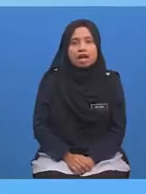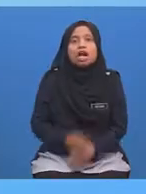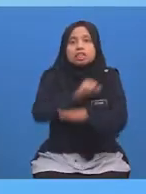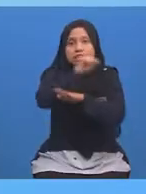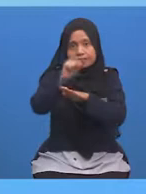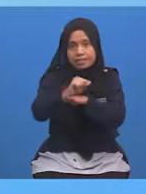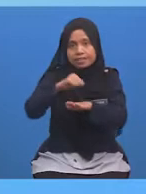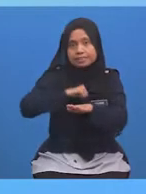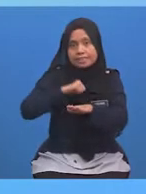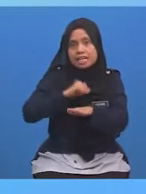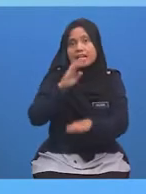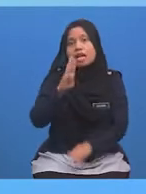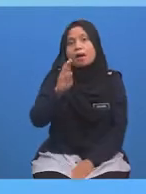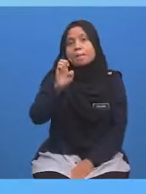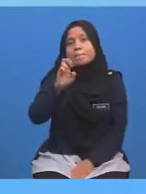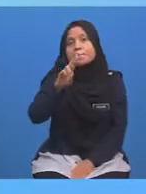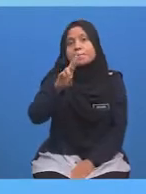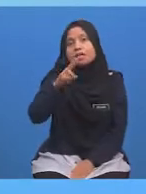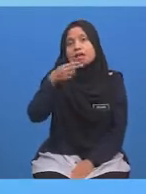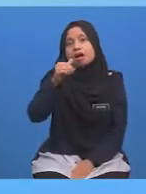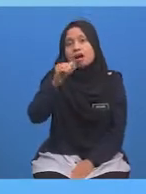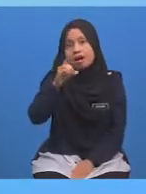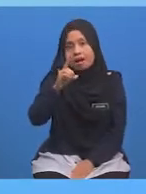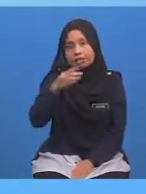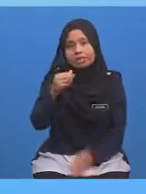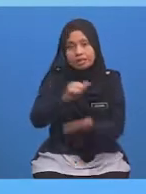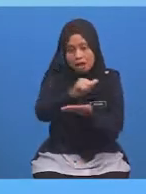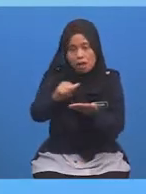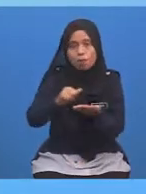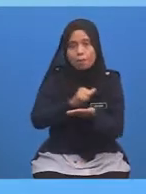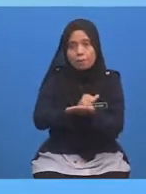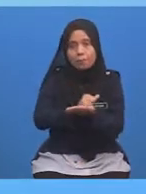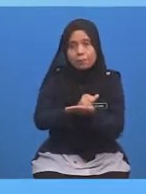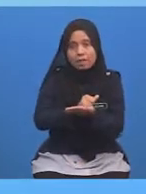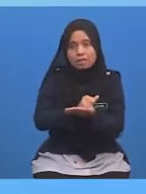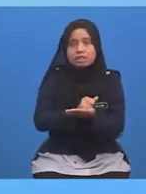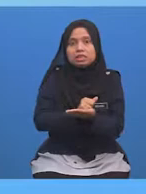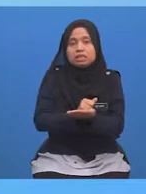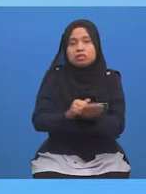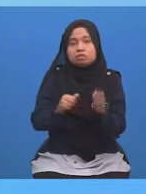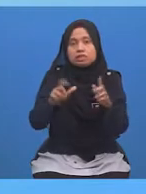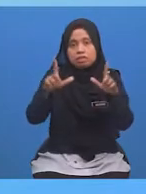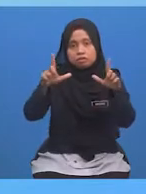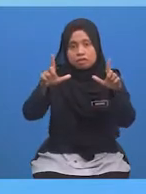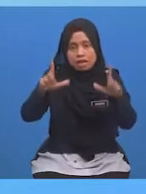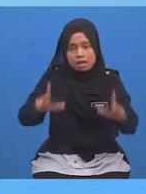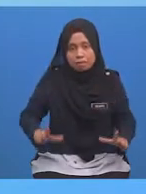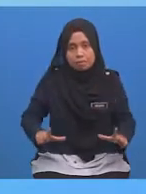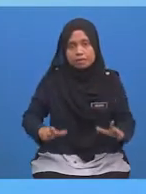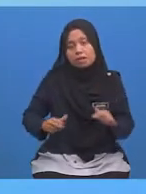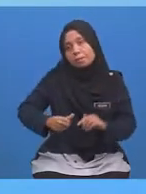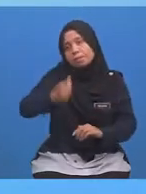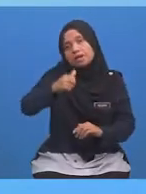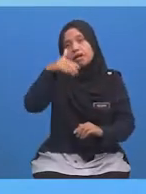Syarikat sendirian berhad dan syarikat awam berhad diuruskan oleh lembaga pengarah